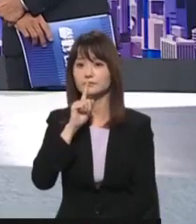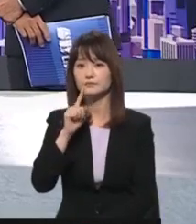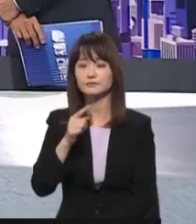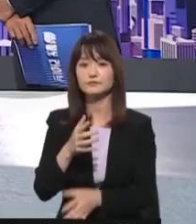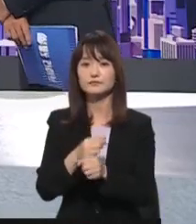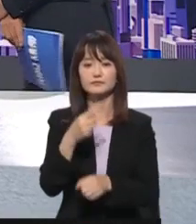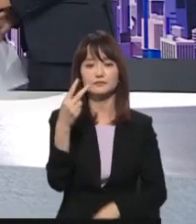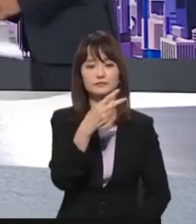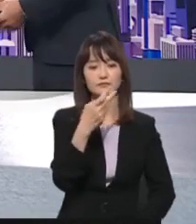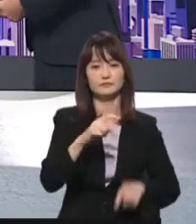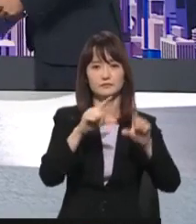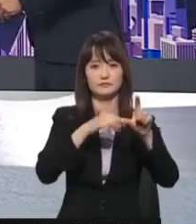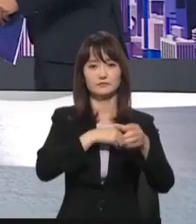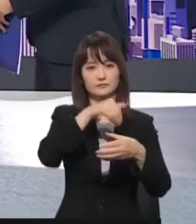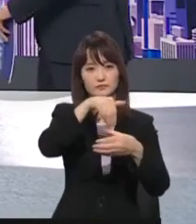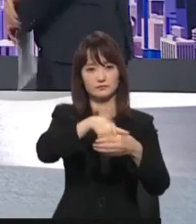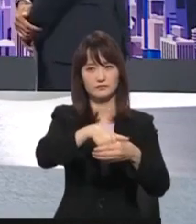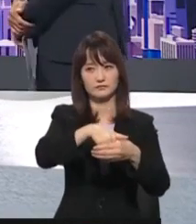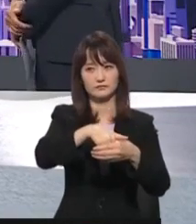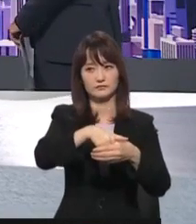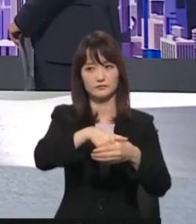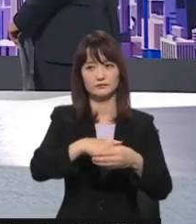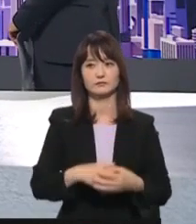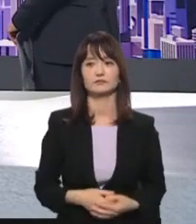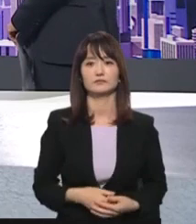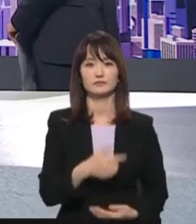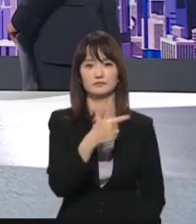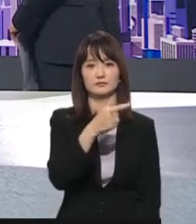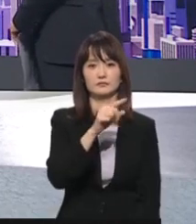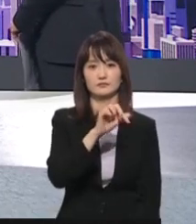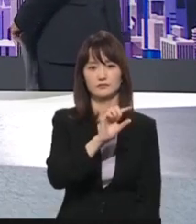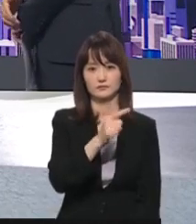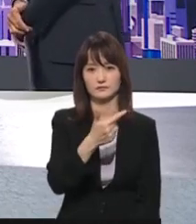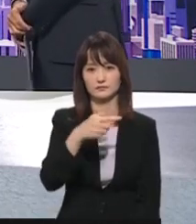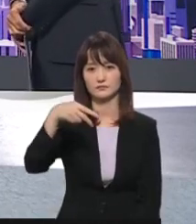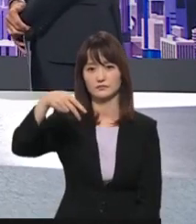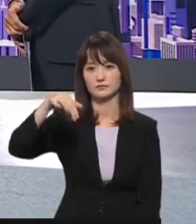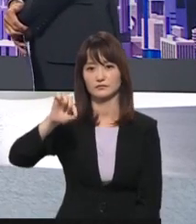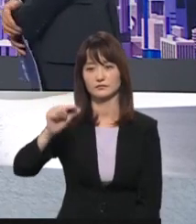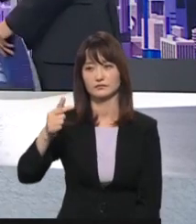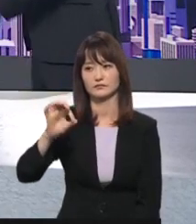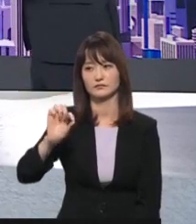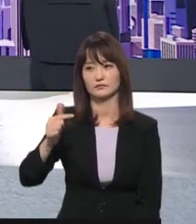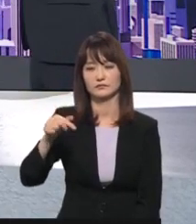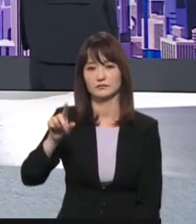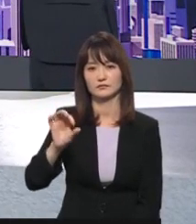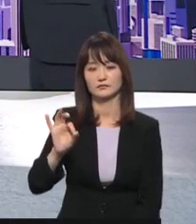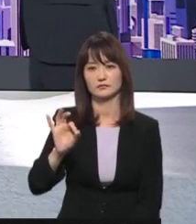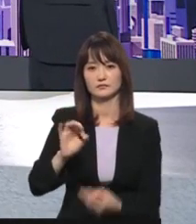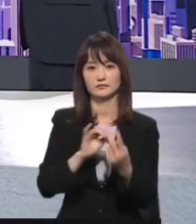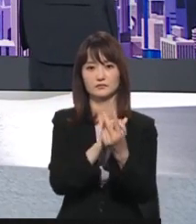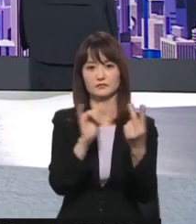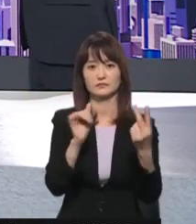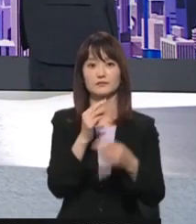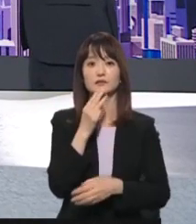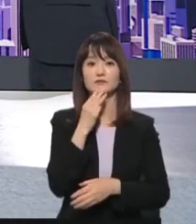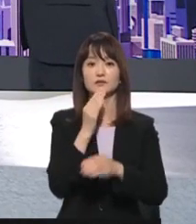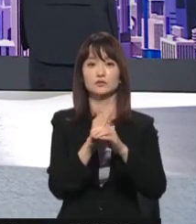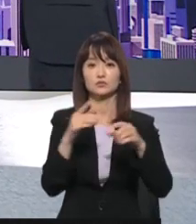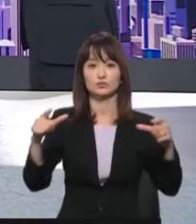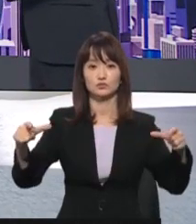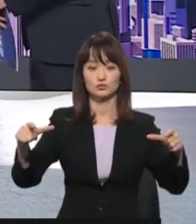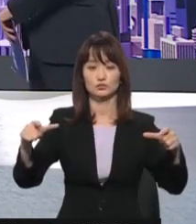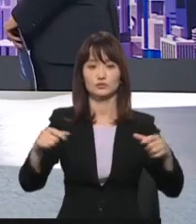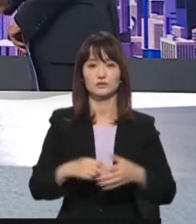2012년 총선 입니다 잠깐 보시면은 자 나경원 돈이면 신은경 전 의원입니다 둘다 그 서울 중구에 2012년